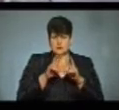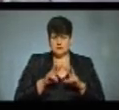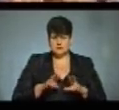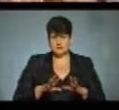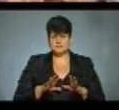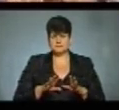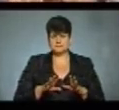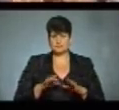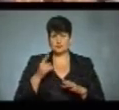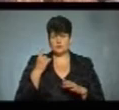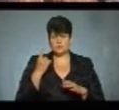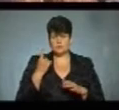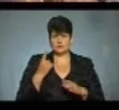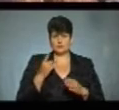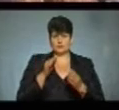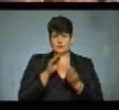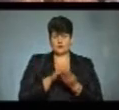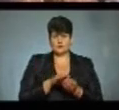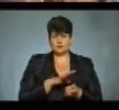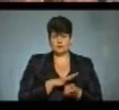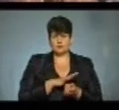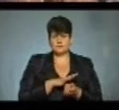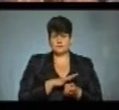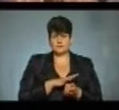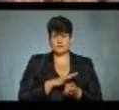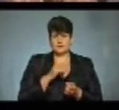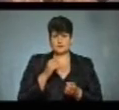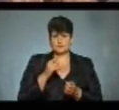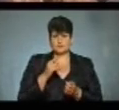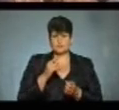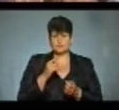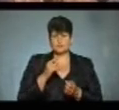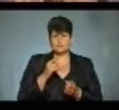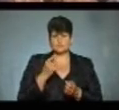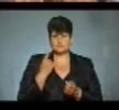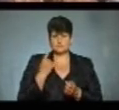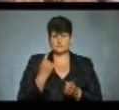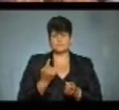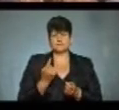обстеження. В одному поховані було навіть з грудної клітки витягнута